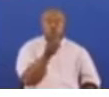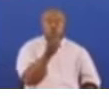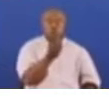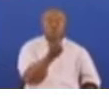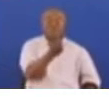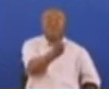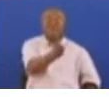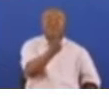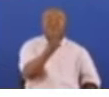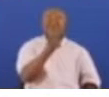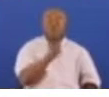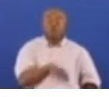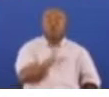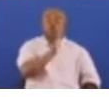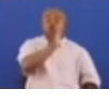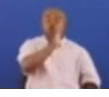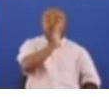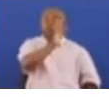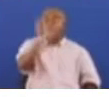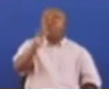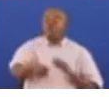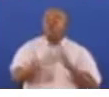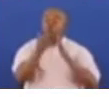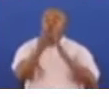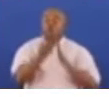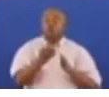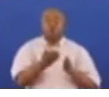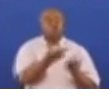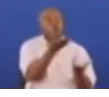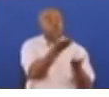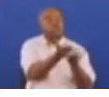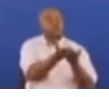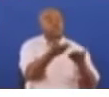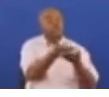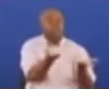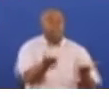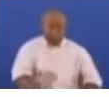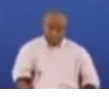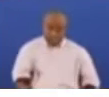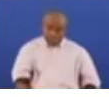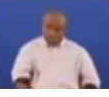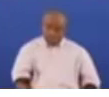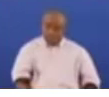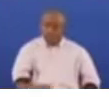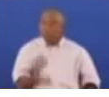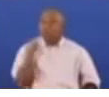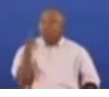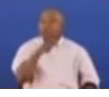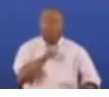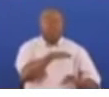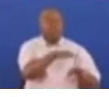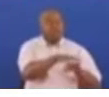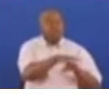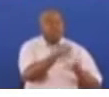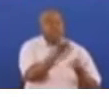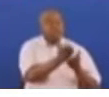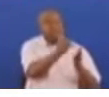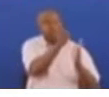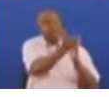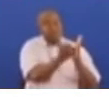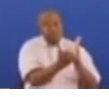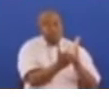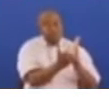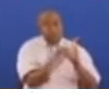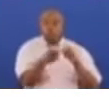amezitoa kwa viongozi wakuu wa nchi hii. Alisema ana vielelezo, atakuja kusema, nawaambia